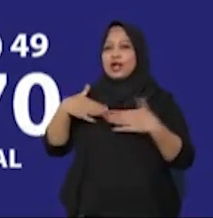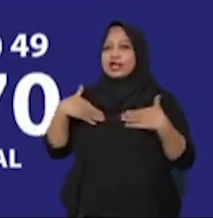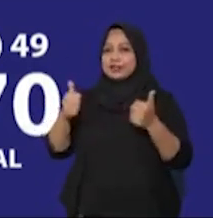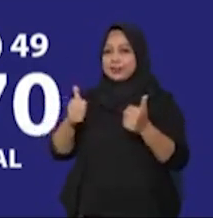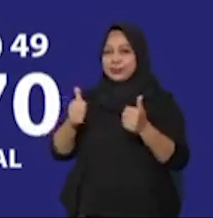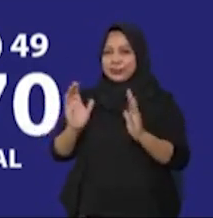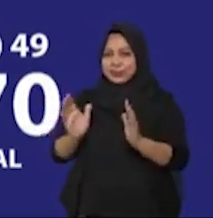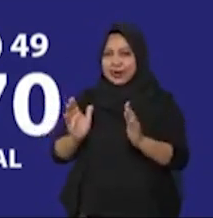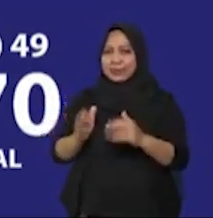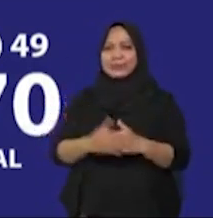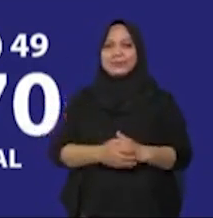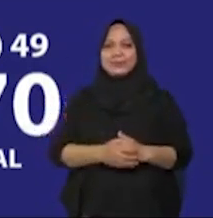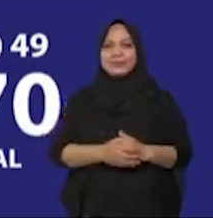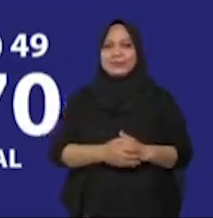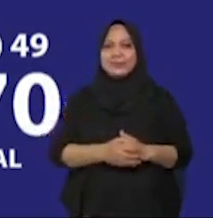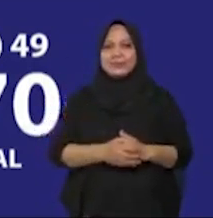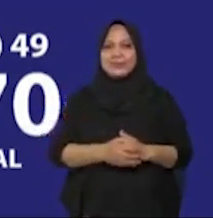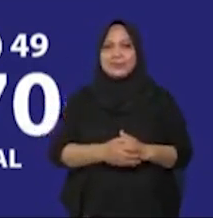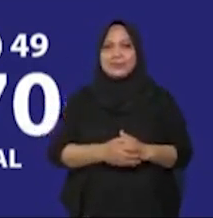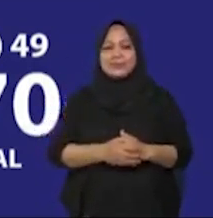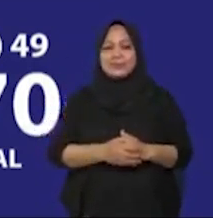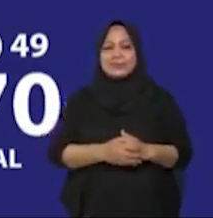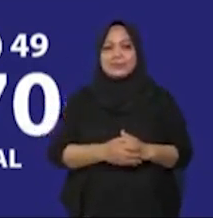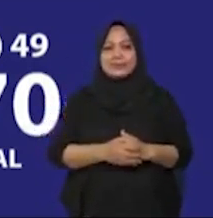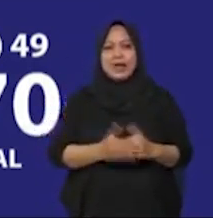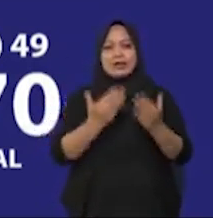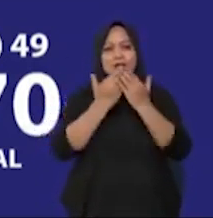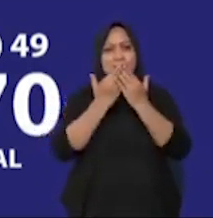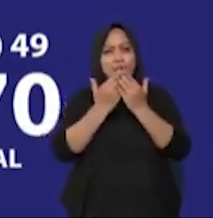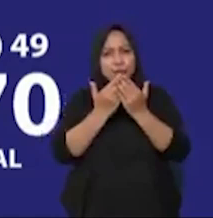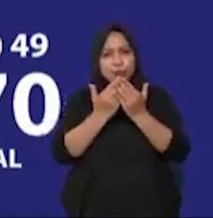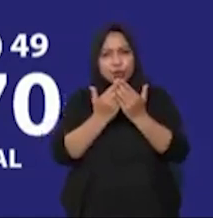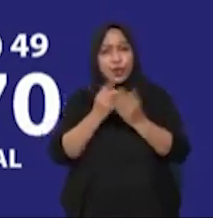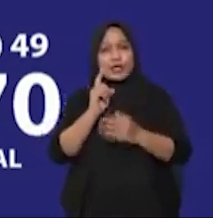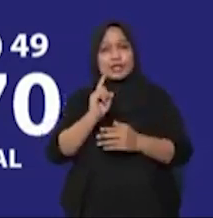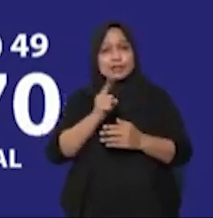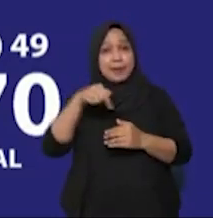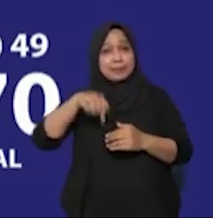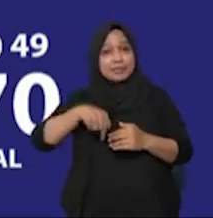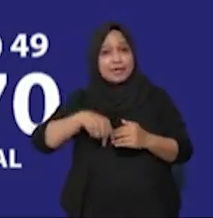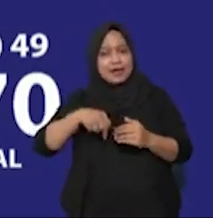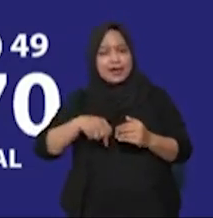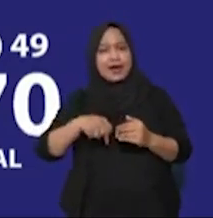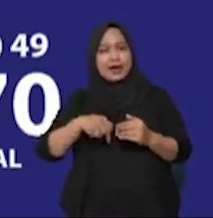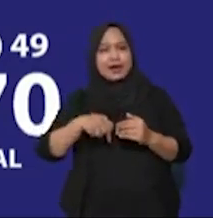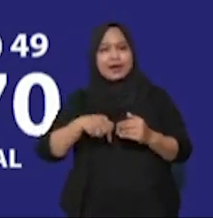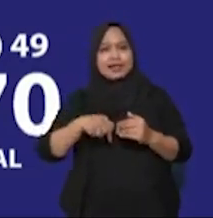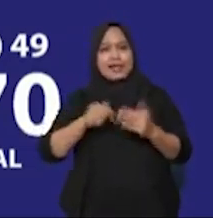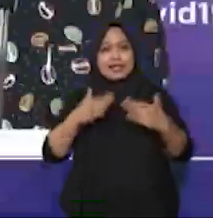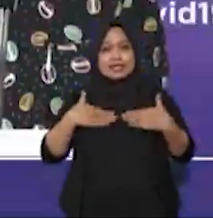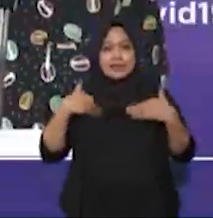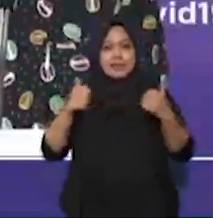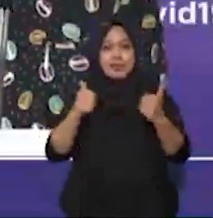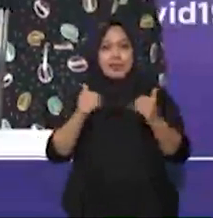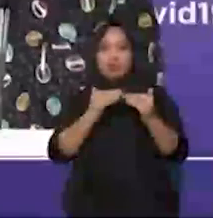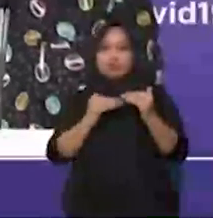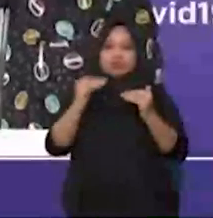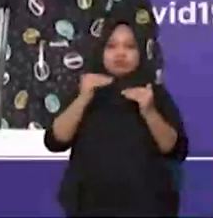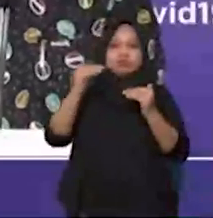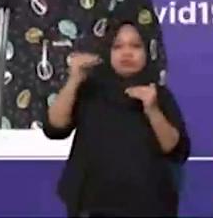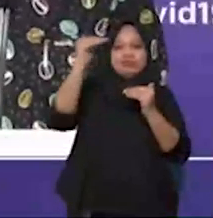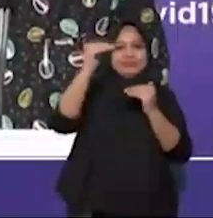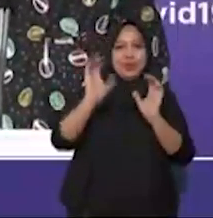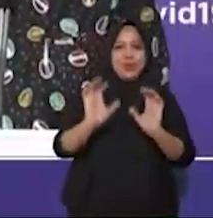sembuh pada hari ini ini yang harus kita syukuri bahwa sekarang semakin cenderung banyak yang menjadi semoga